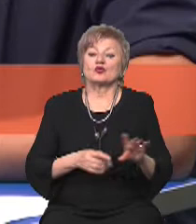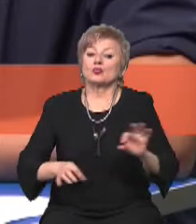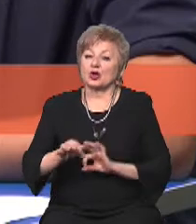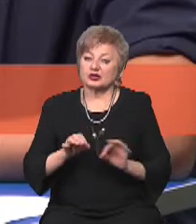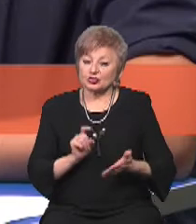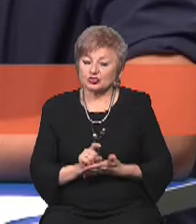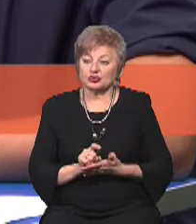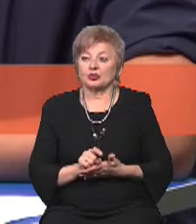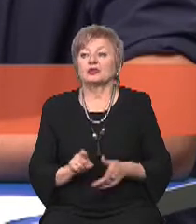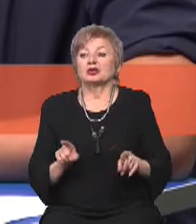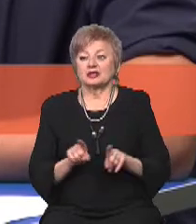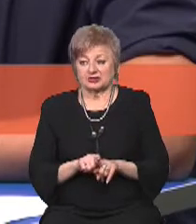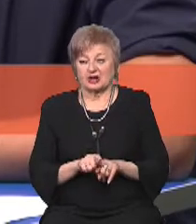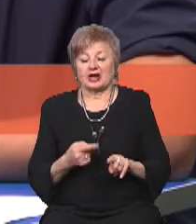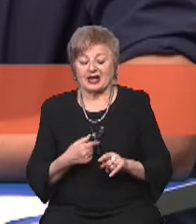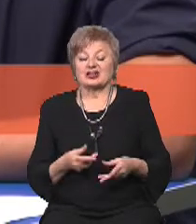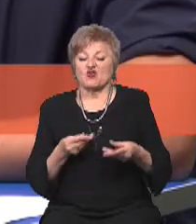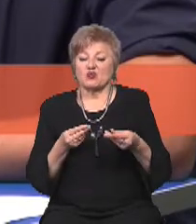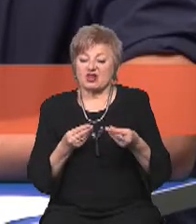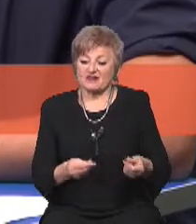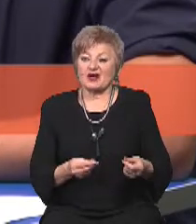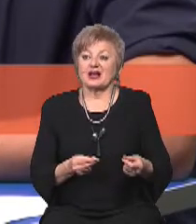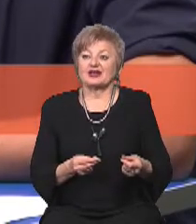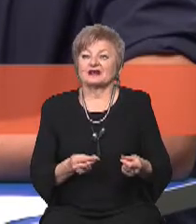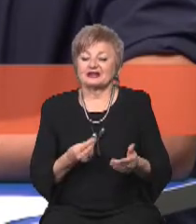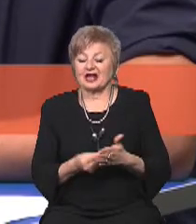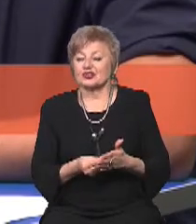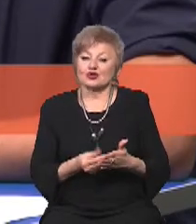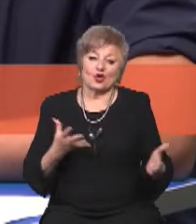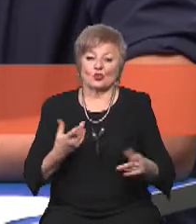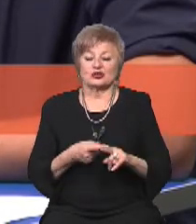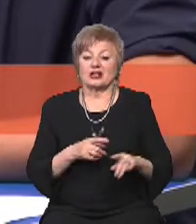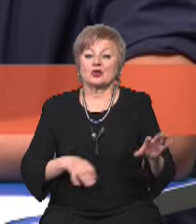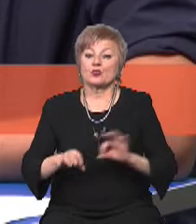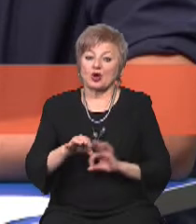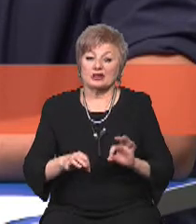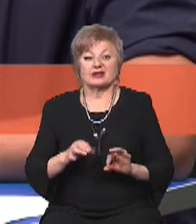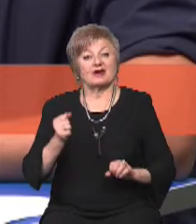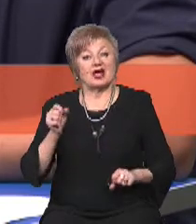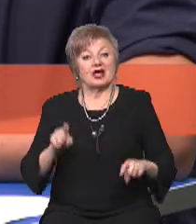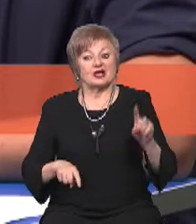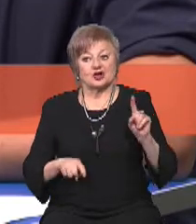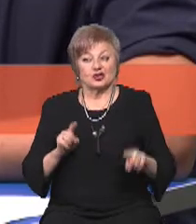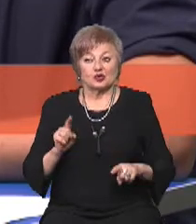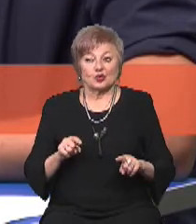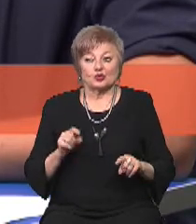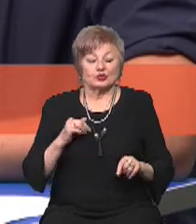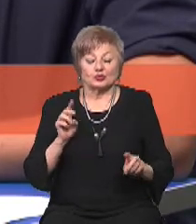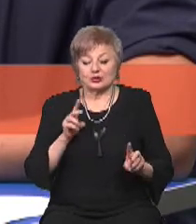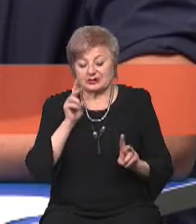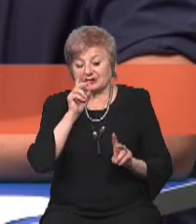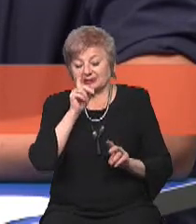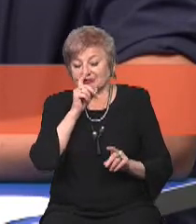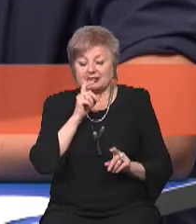Тому такі аспекти якраз і впливають на здорожчання проєктів, а інколи ще необізнаність автора,